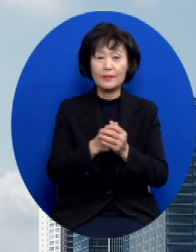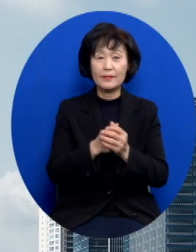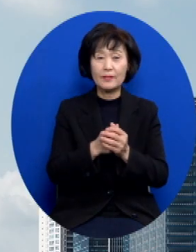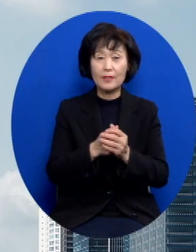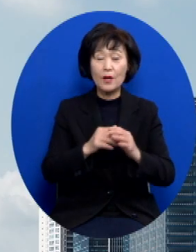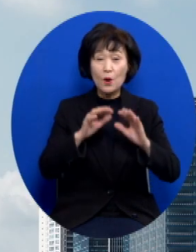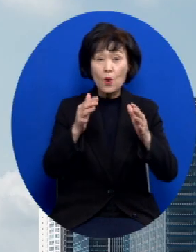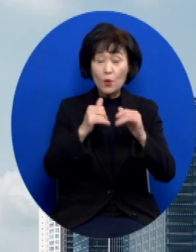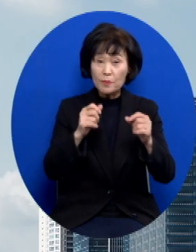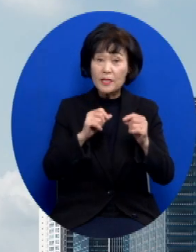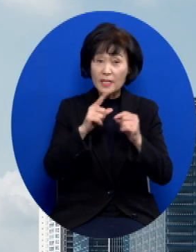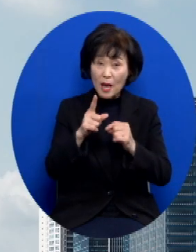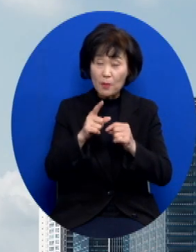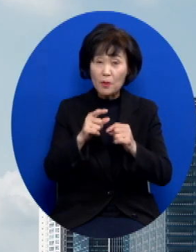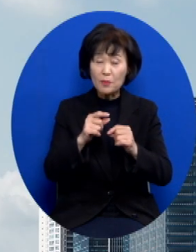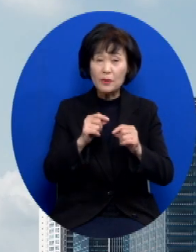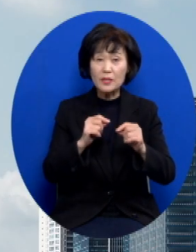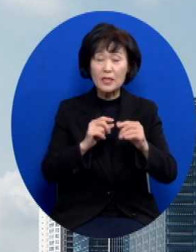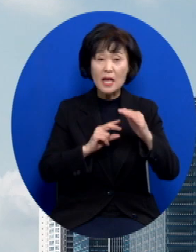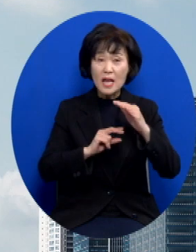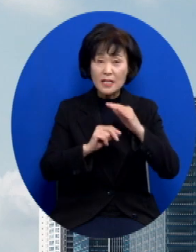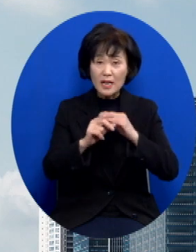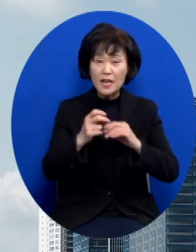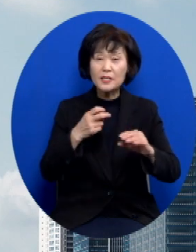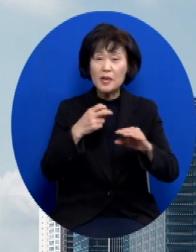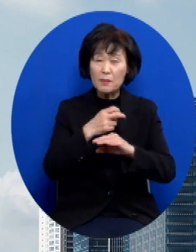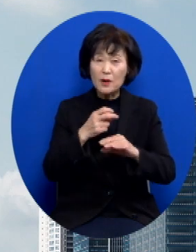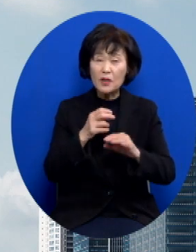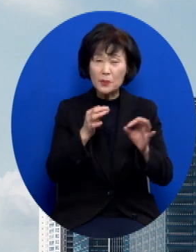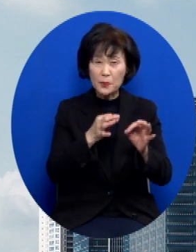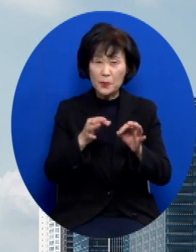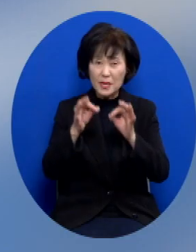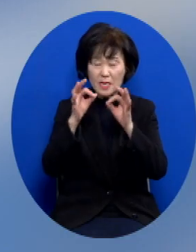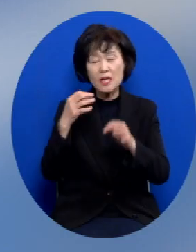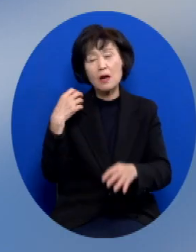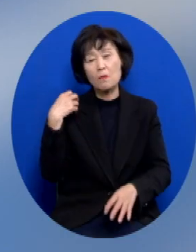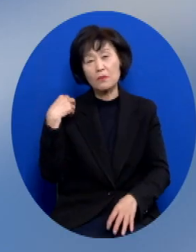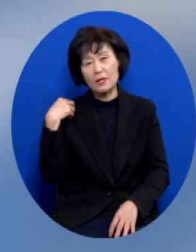국민 대다수가 대중교통 요금 인상에 부담을 느끼고 있습니다.